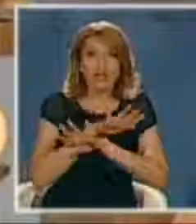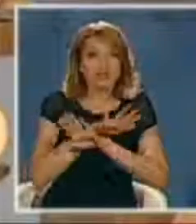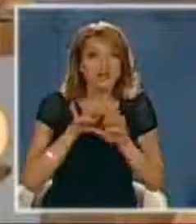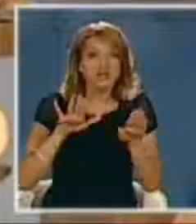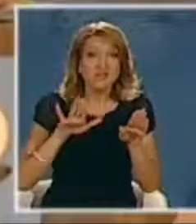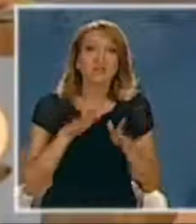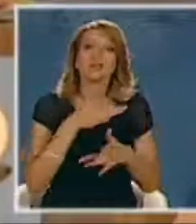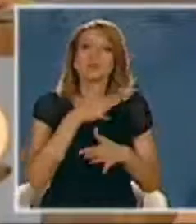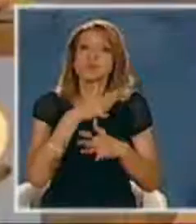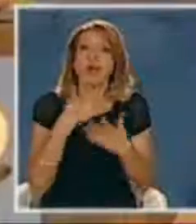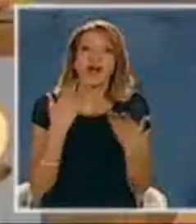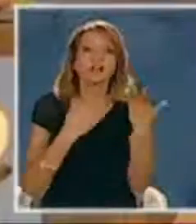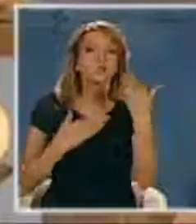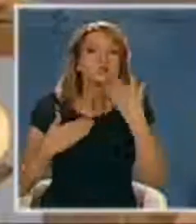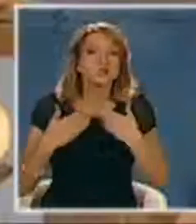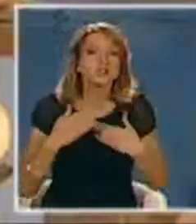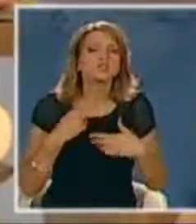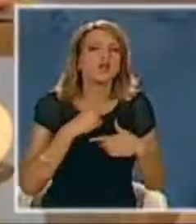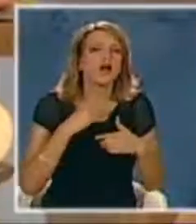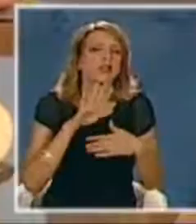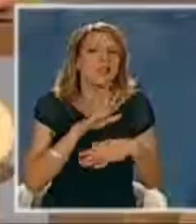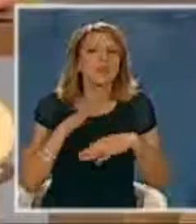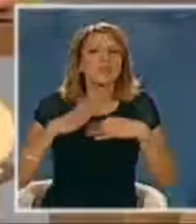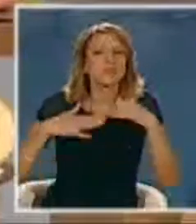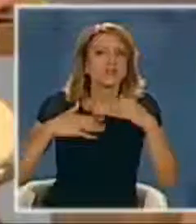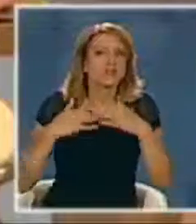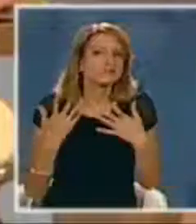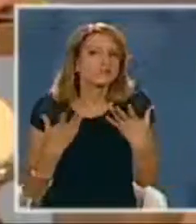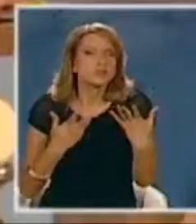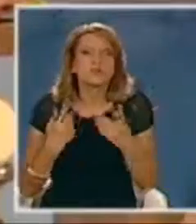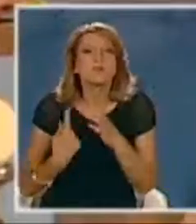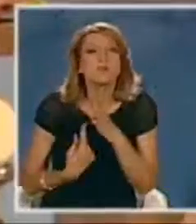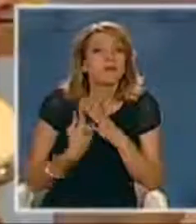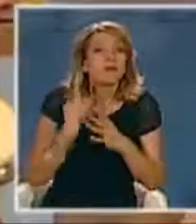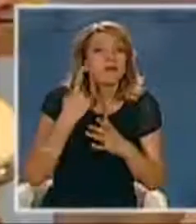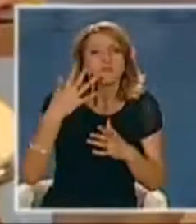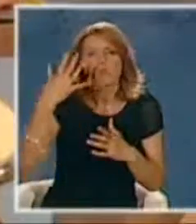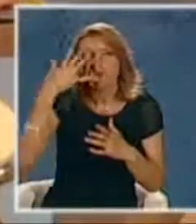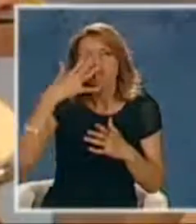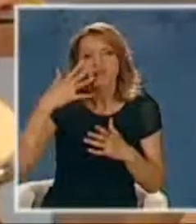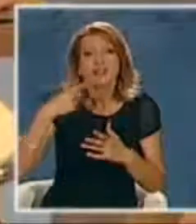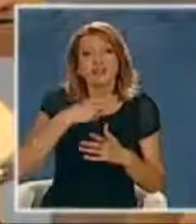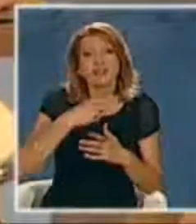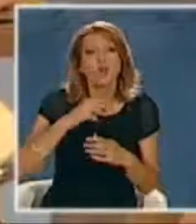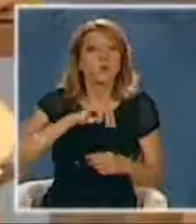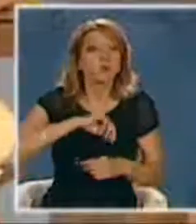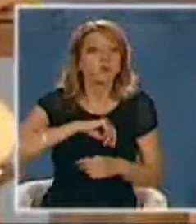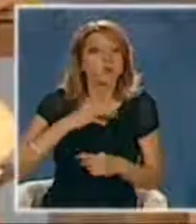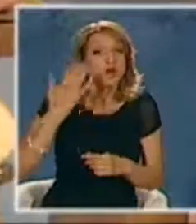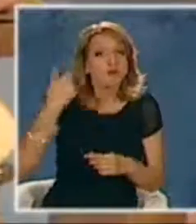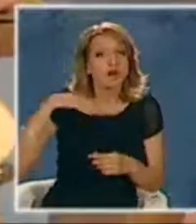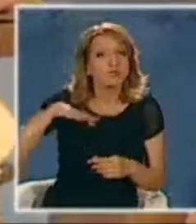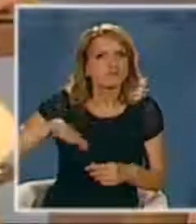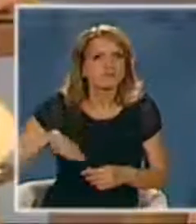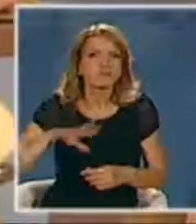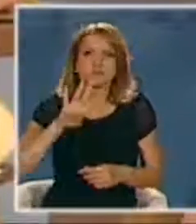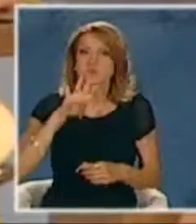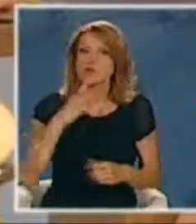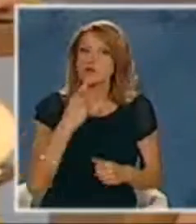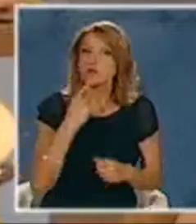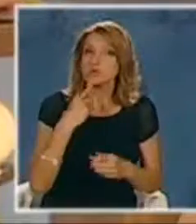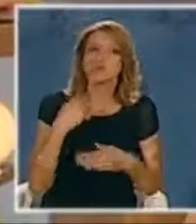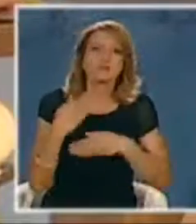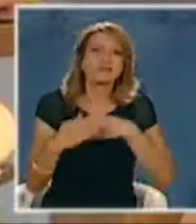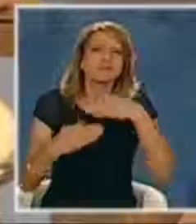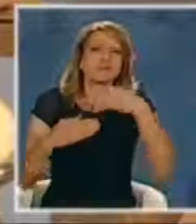а способностите му се отключват постепенно. Но първото видение той получава, когато е на 4 годинки. През годините се опитва